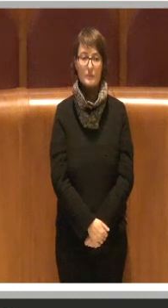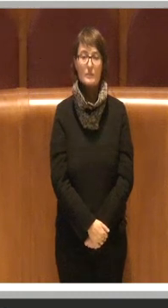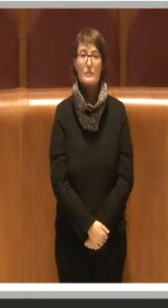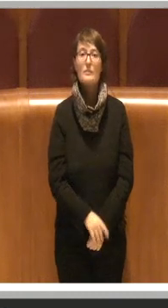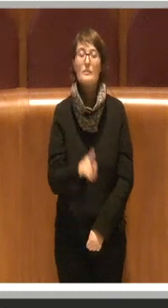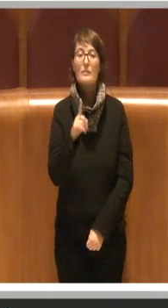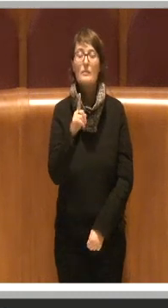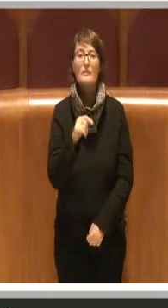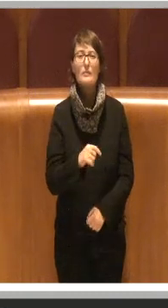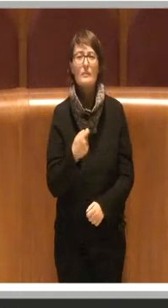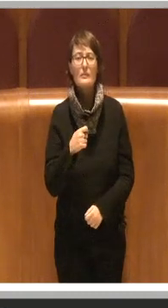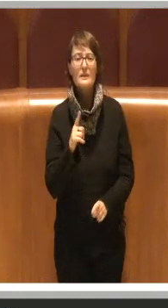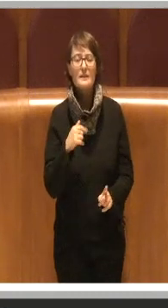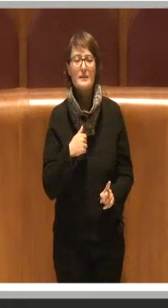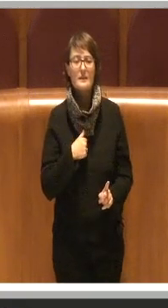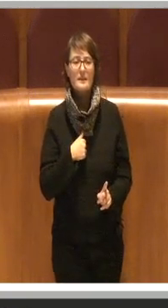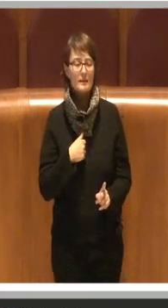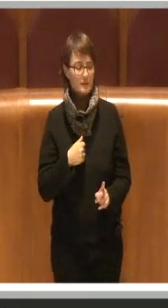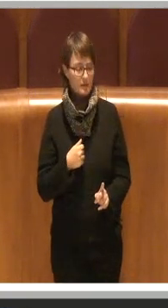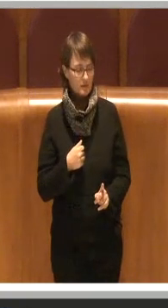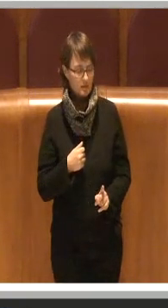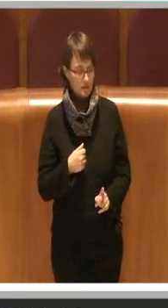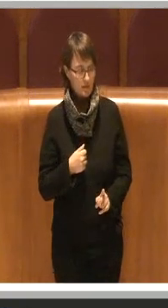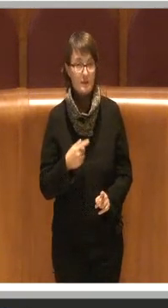Presidente, registro.